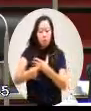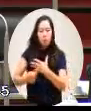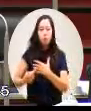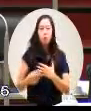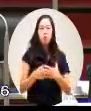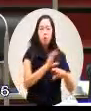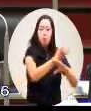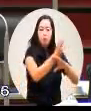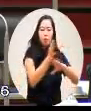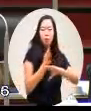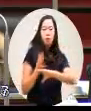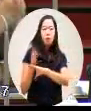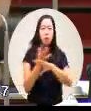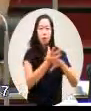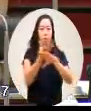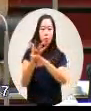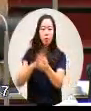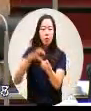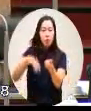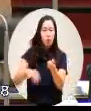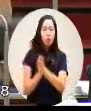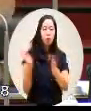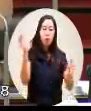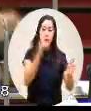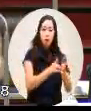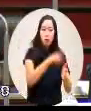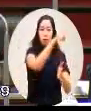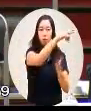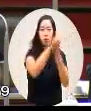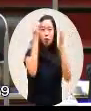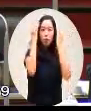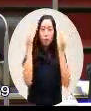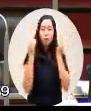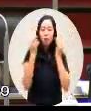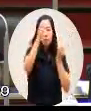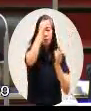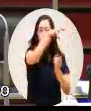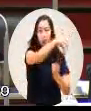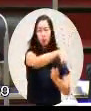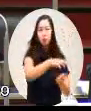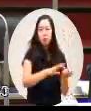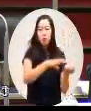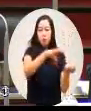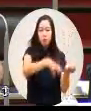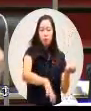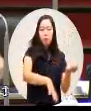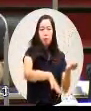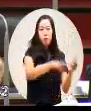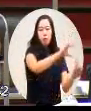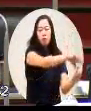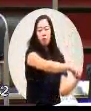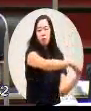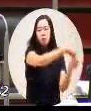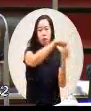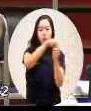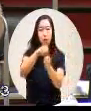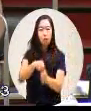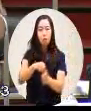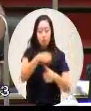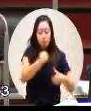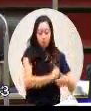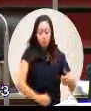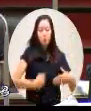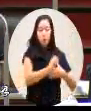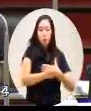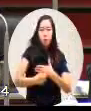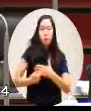病院，结果咱南方去派出所啊，伫病院是甲拖出来啦，拖出来是心受重伤，规身骨